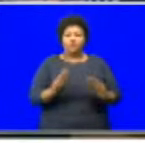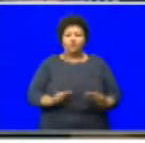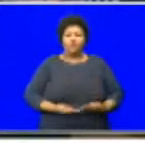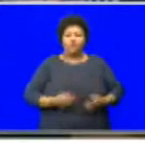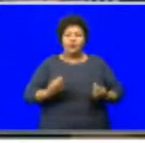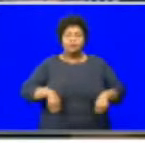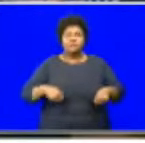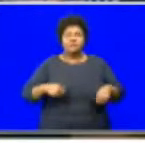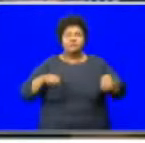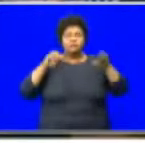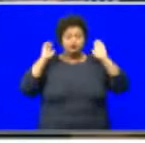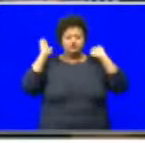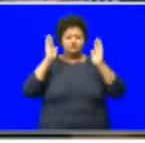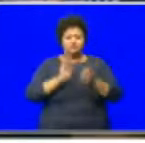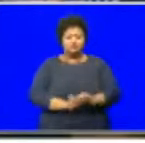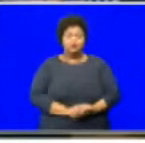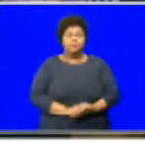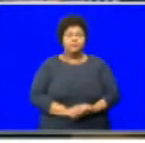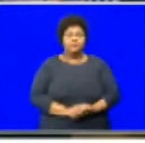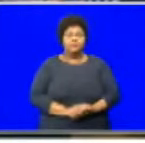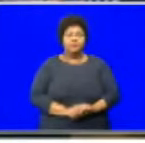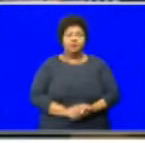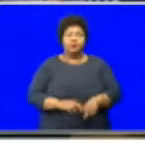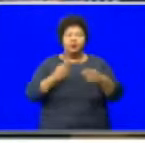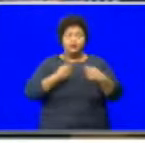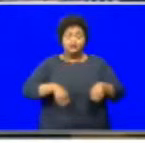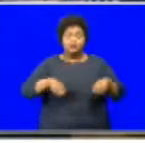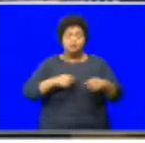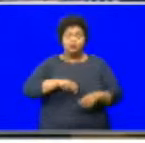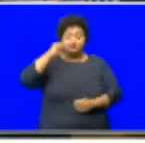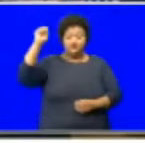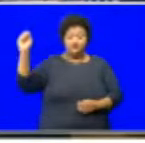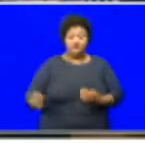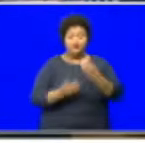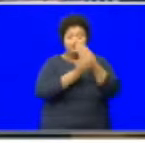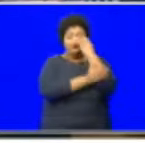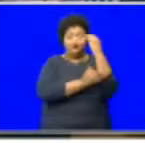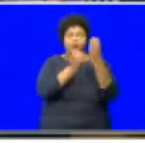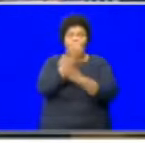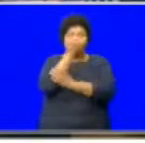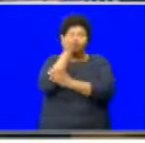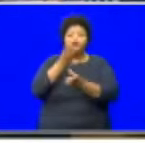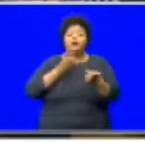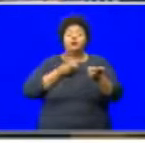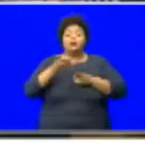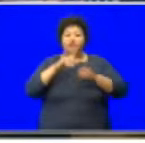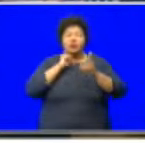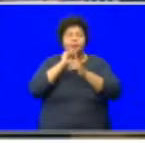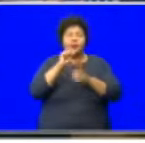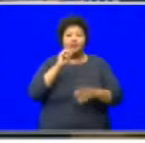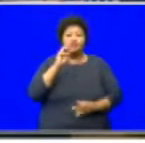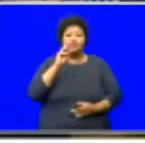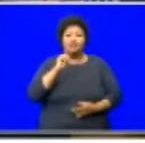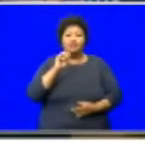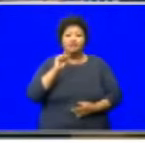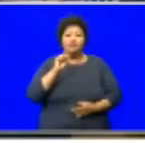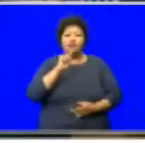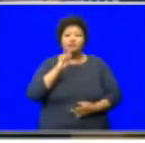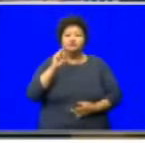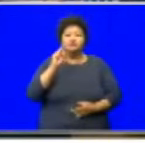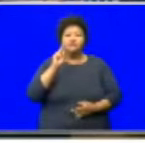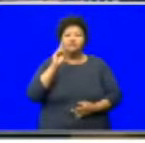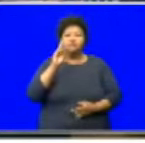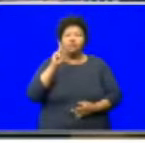Kanti ke kutemidlalo umqondisi wemidlalo wecricket kuleli senzele emazibuko uthi emalungiselelo emidlalo yeICC